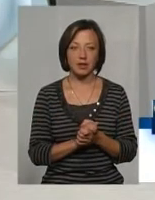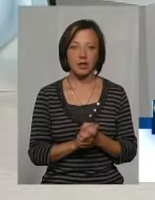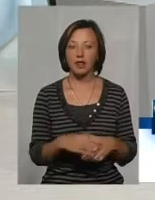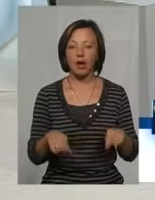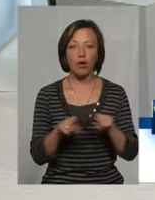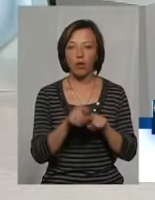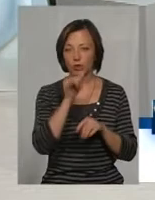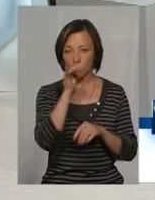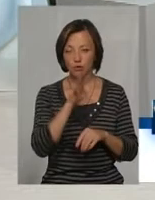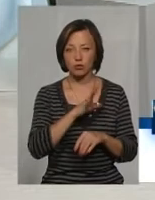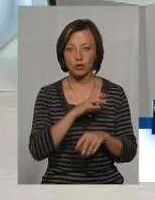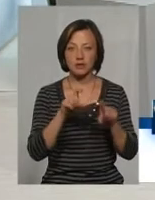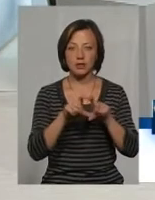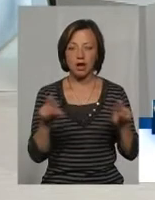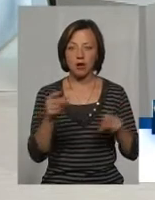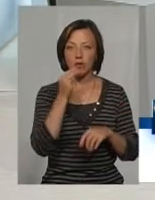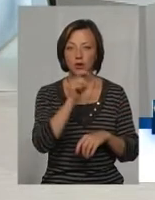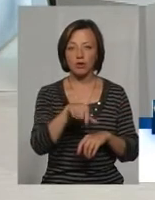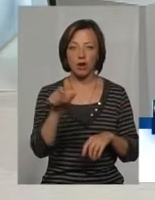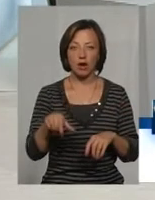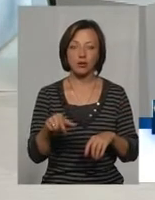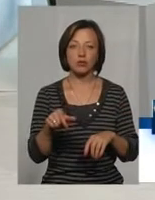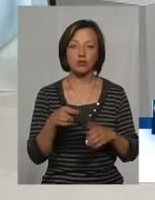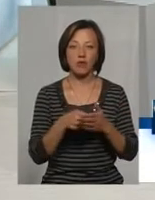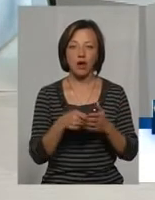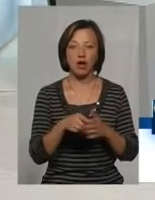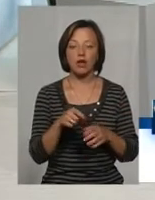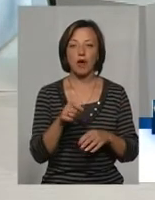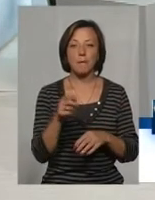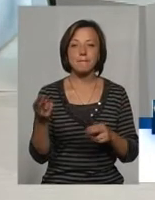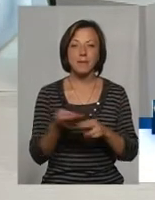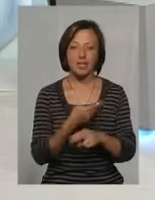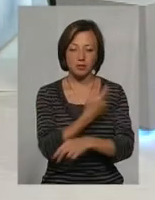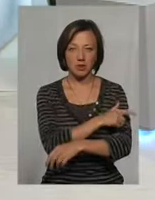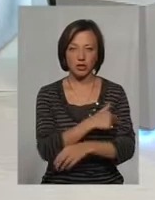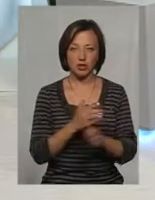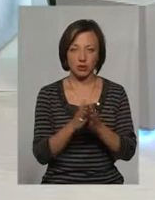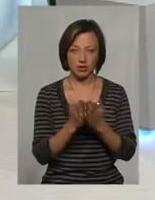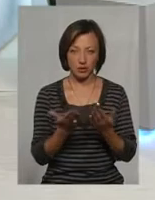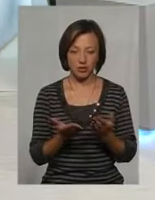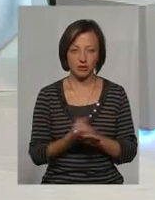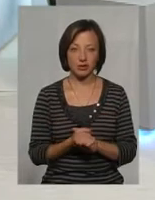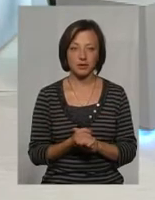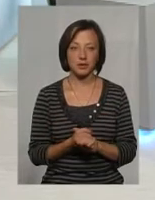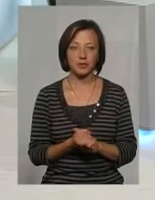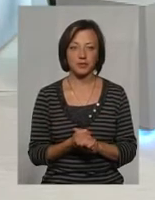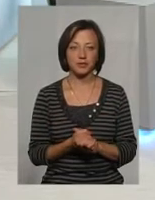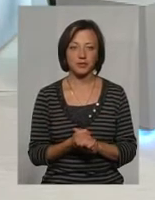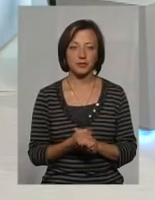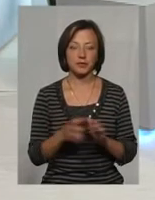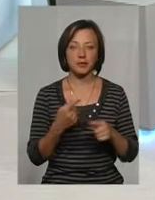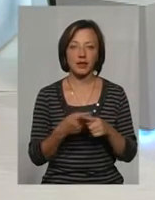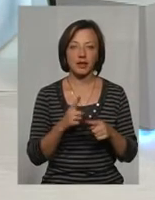щоб в закладі громадського харчування працювали особи без допуску медичного до роботи.